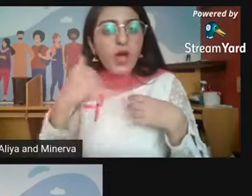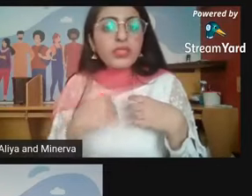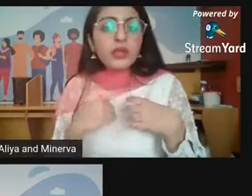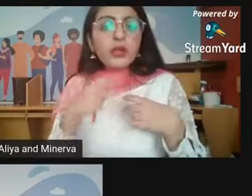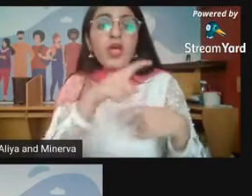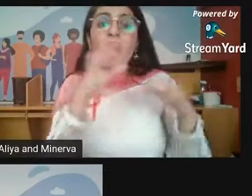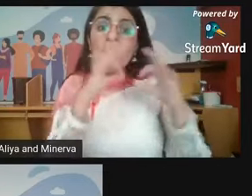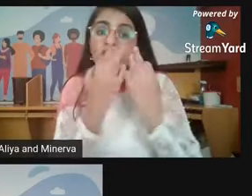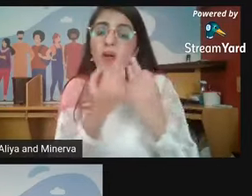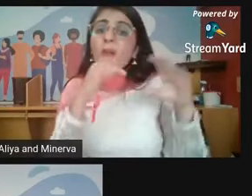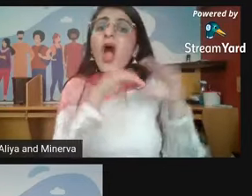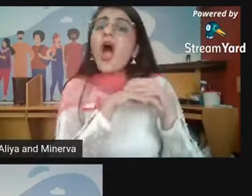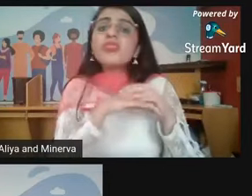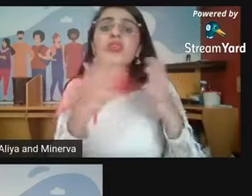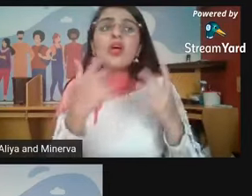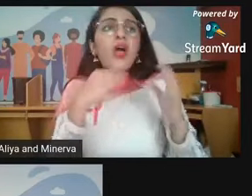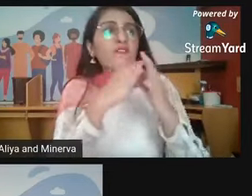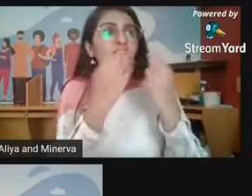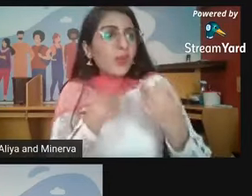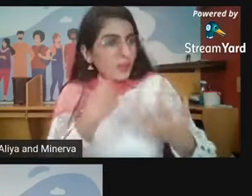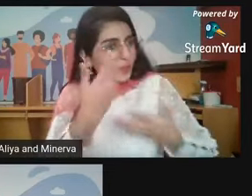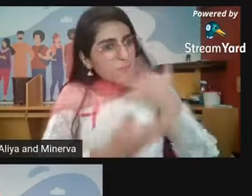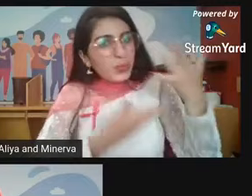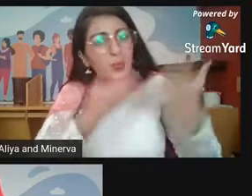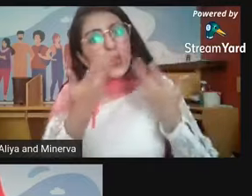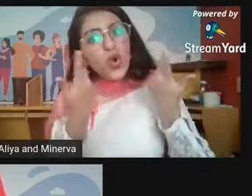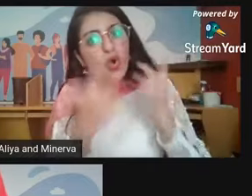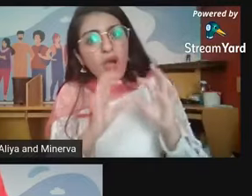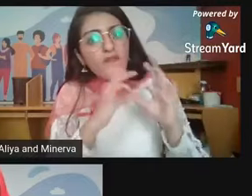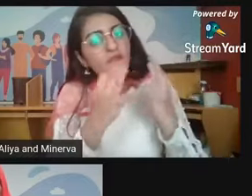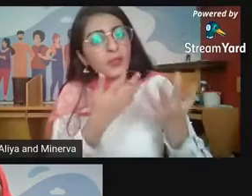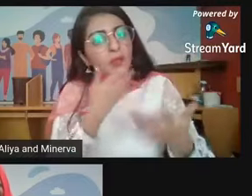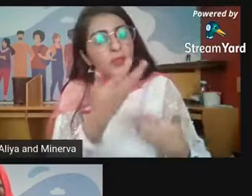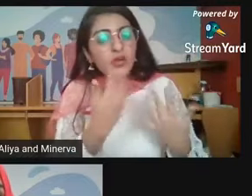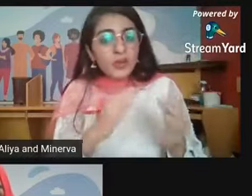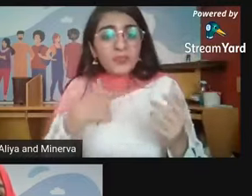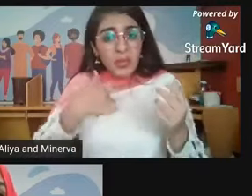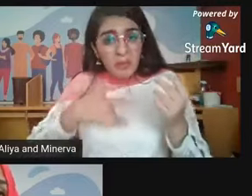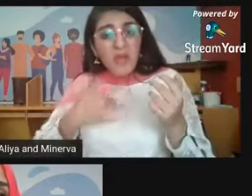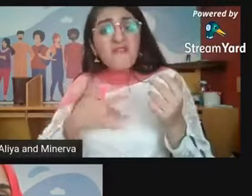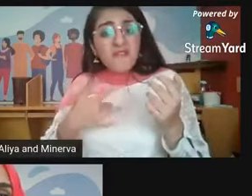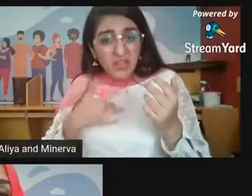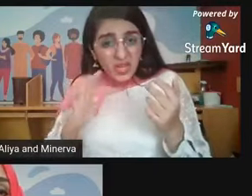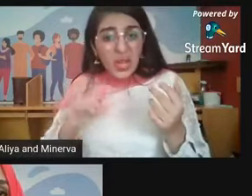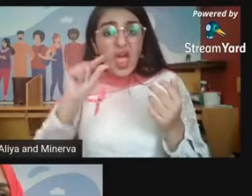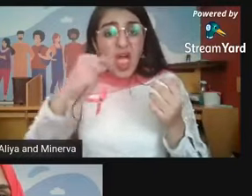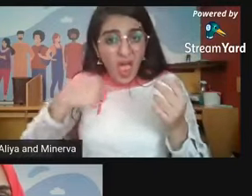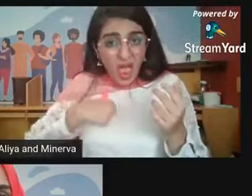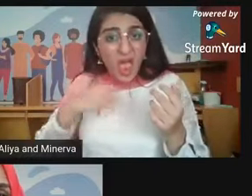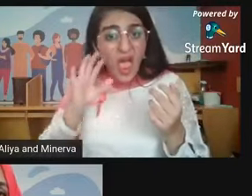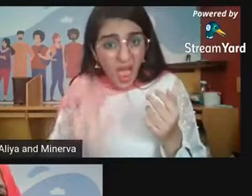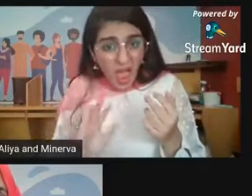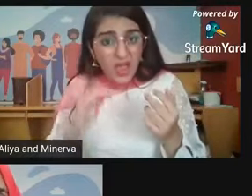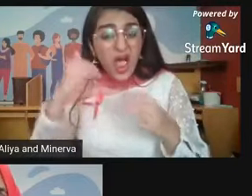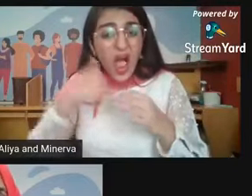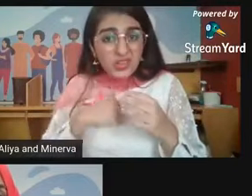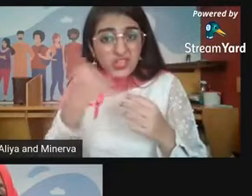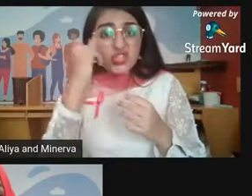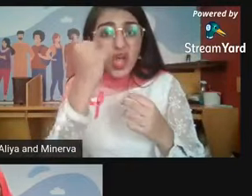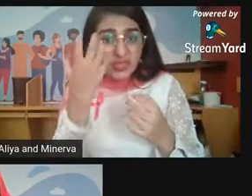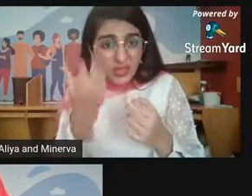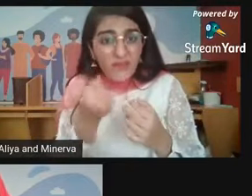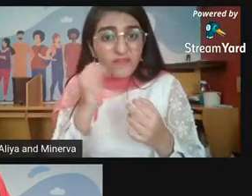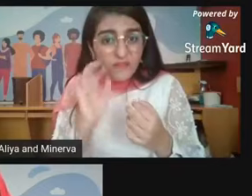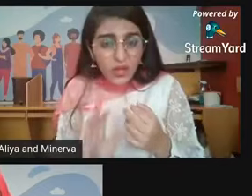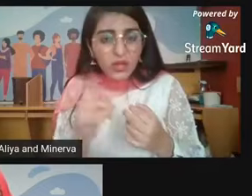हमारी फैमिलीज में व्हेन यू टेल इन योर टू योर फैमिली मेंबर कि मुझे कुछ फील हो रहा है और कोई लंप है कोई सिस्ट है या कोई भी चीज